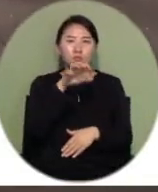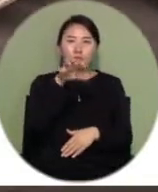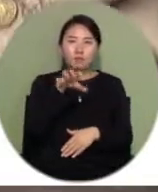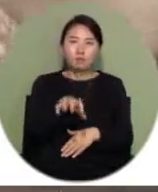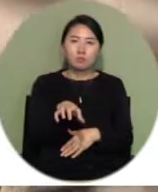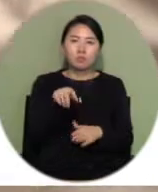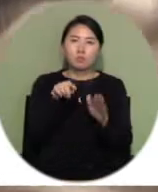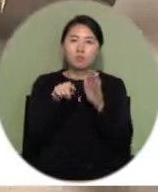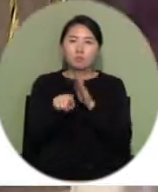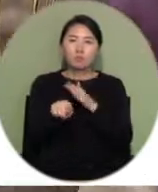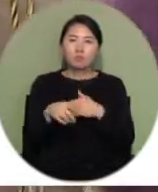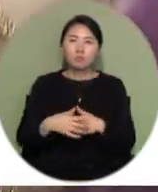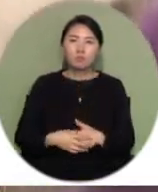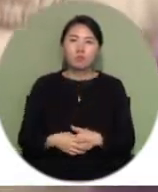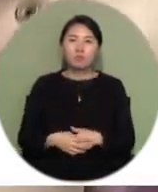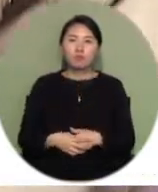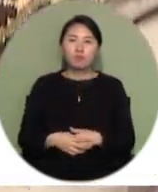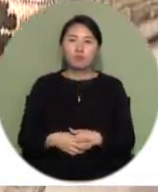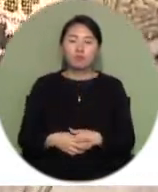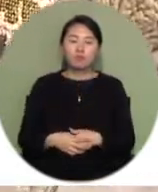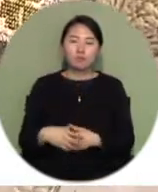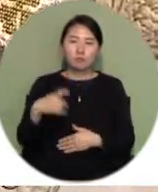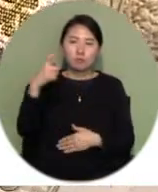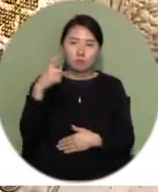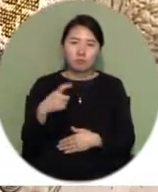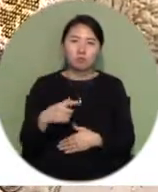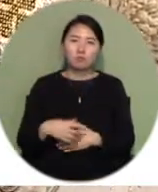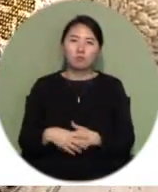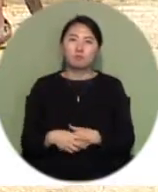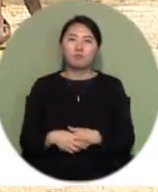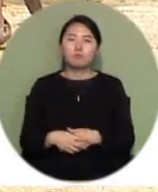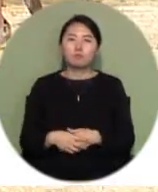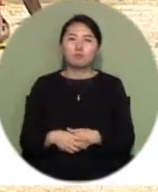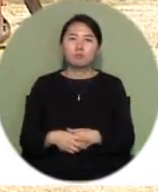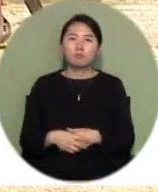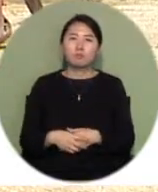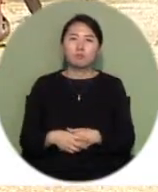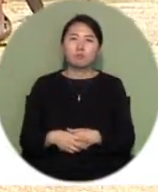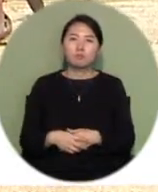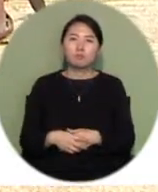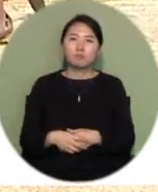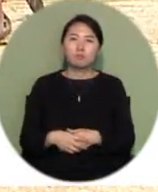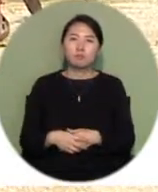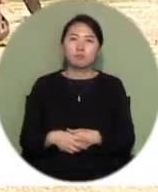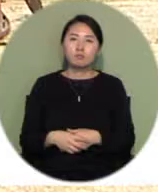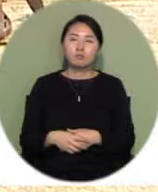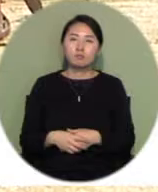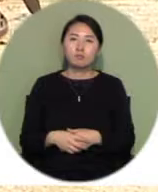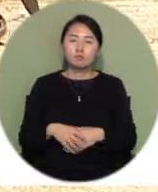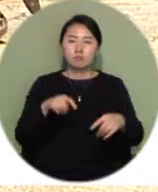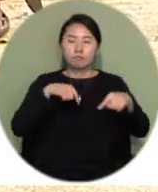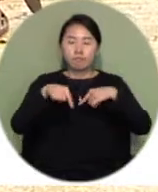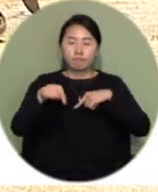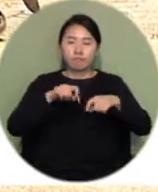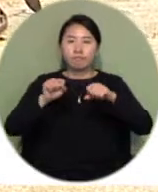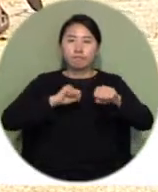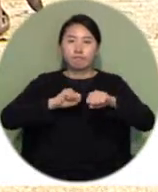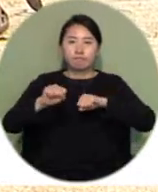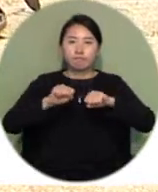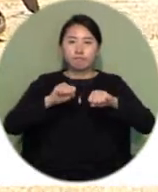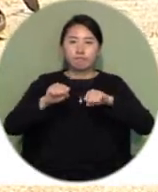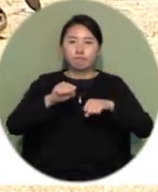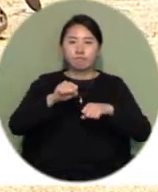부자 동네는 해제시키고 가난한 동네만 강행하는 겁니까? 네, 알겠습니다. 정부의 행정은 일치돼야 되는 거